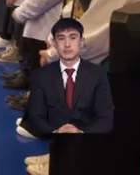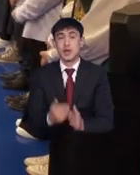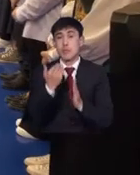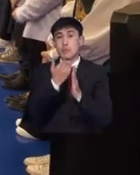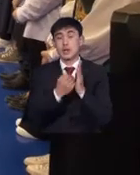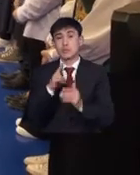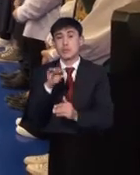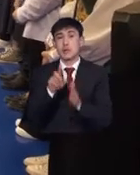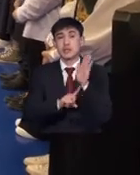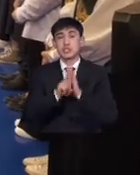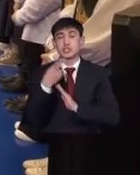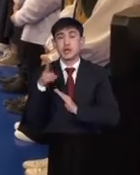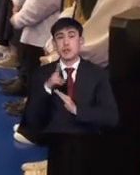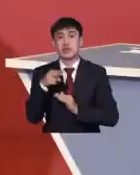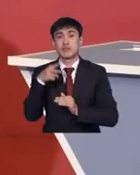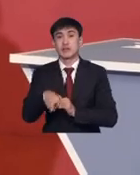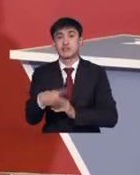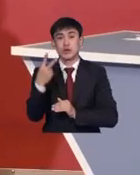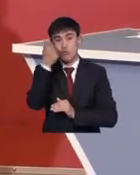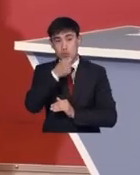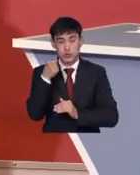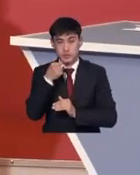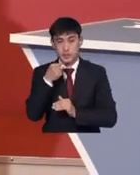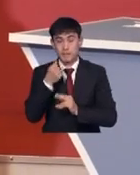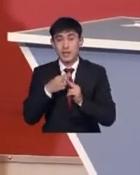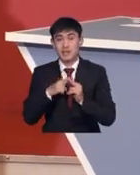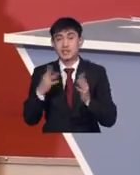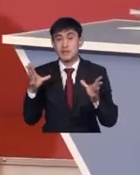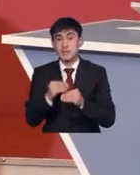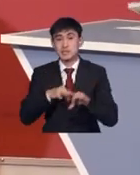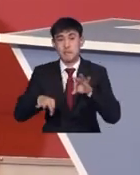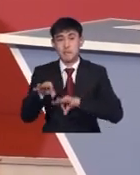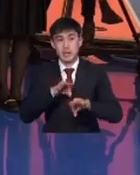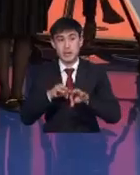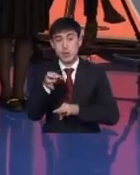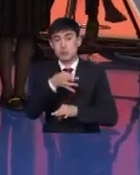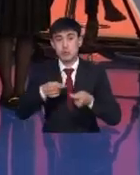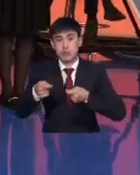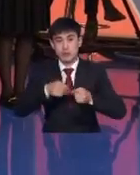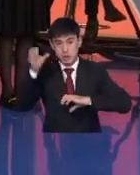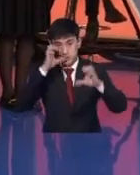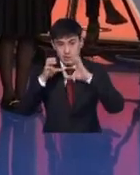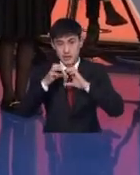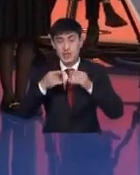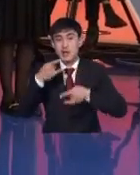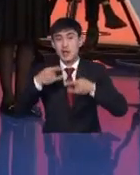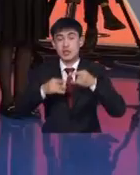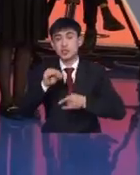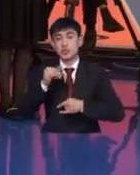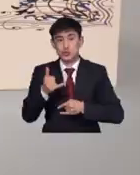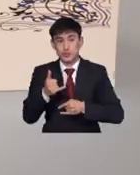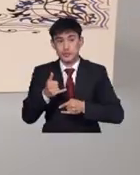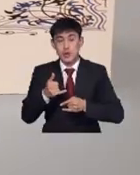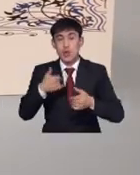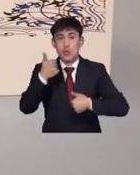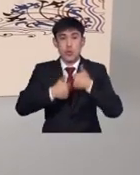Программа «Дельмар» стартовала в декабре 2022 года. Это совместный проект областного управления образования и телеканала ЖТСУ. В